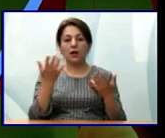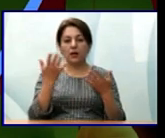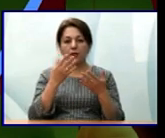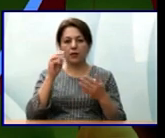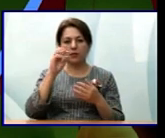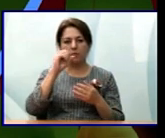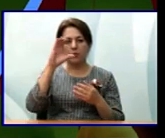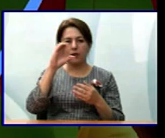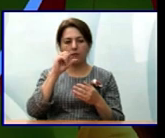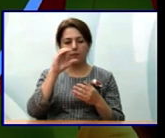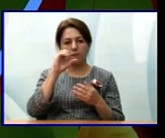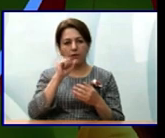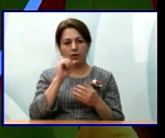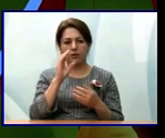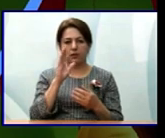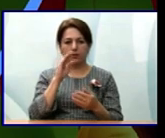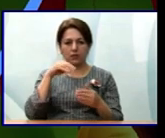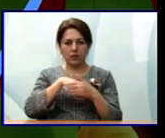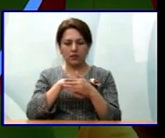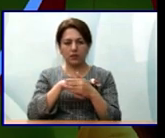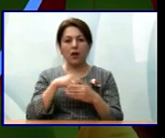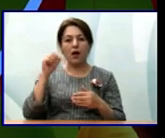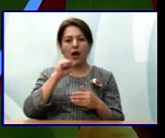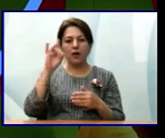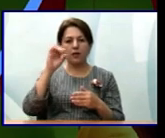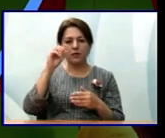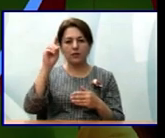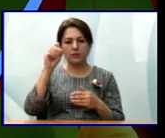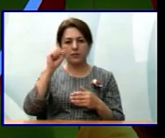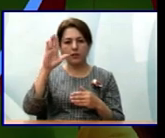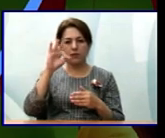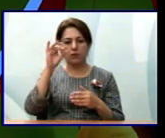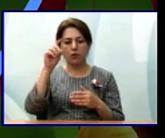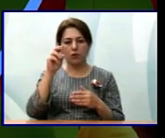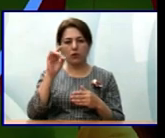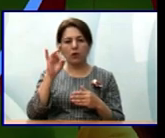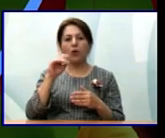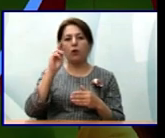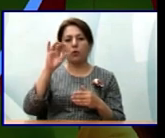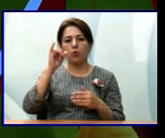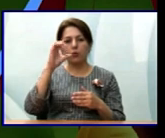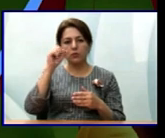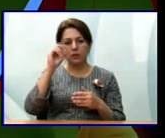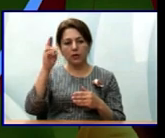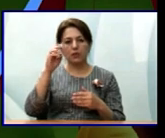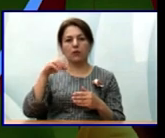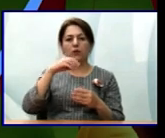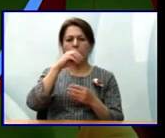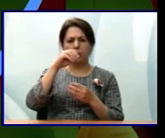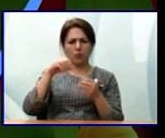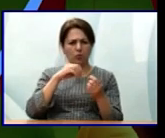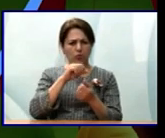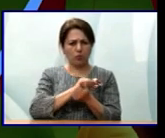kiradi? A. Rezavor, B. Ko'sak, C. Quruq, D. Qovoq